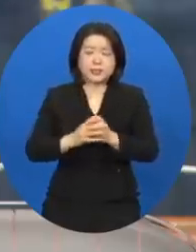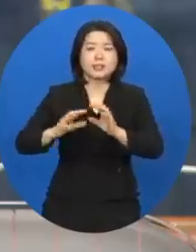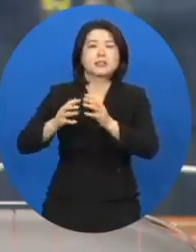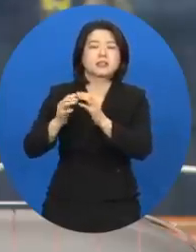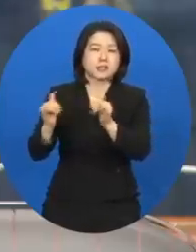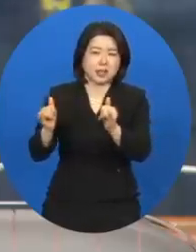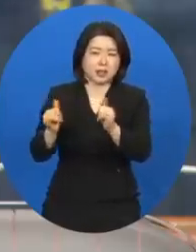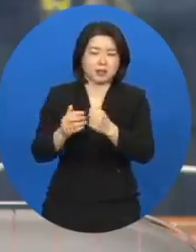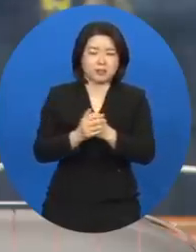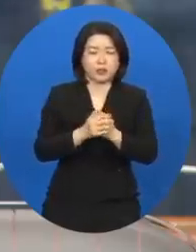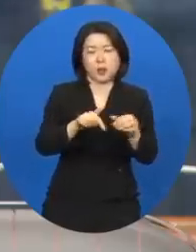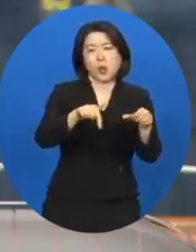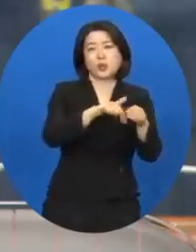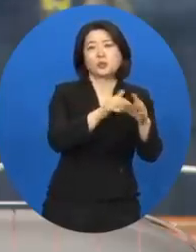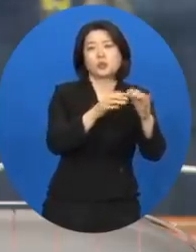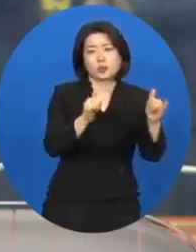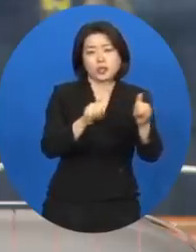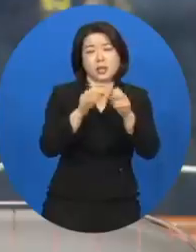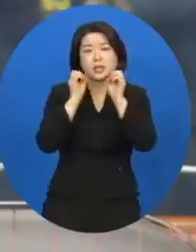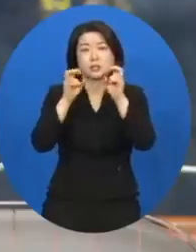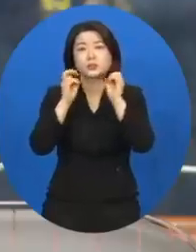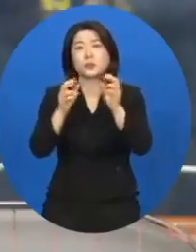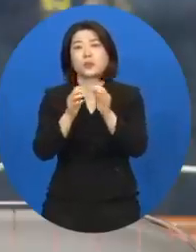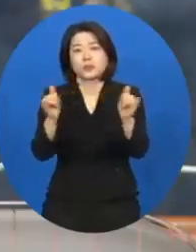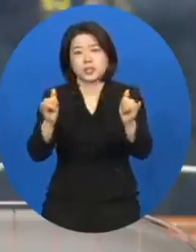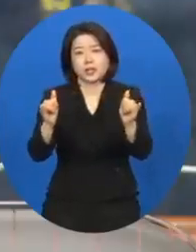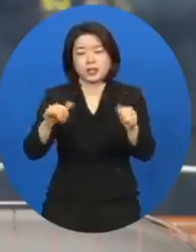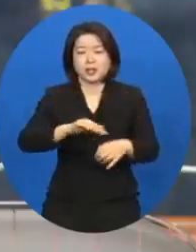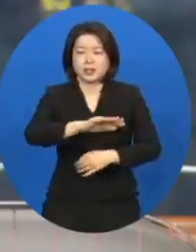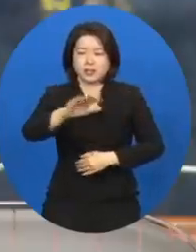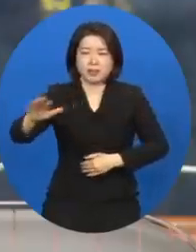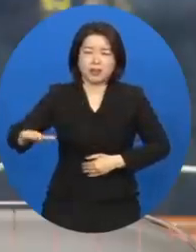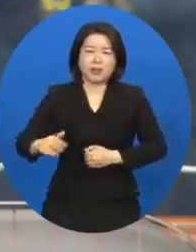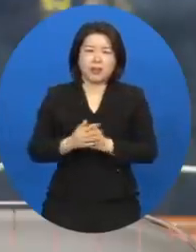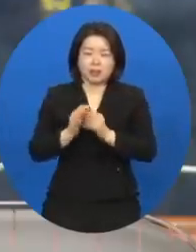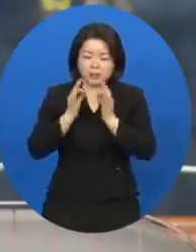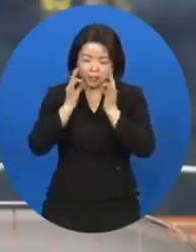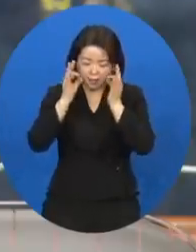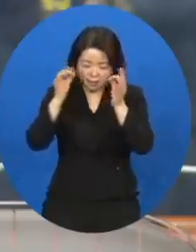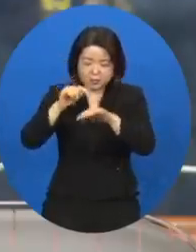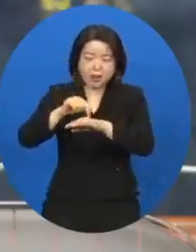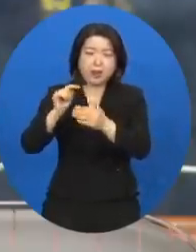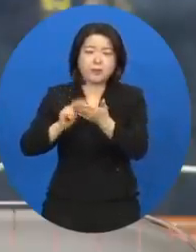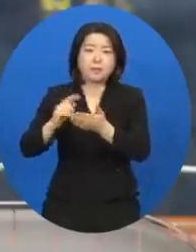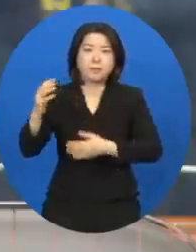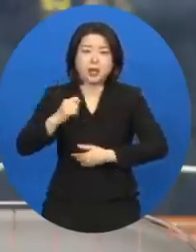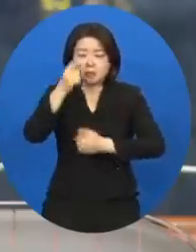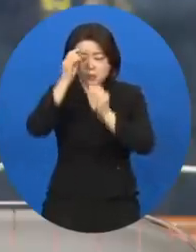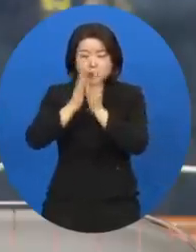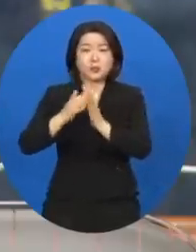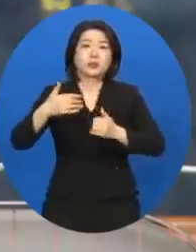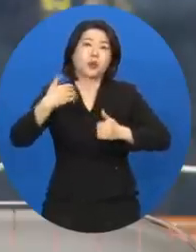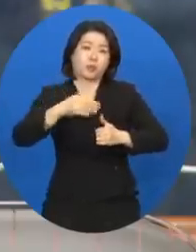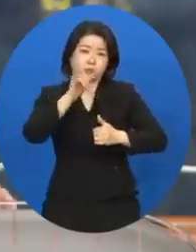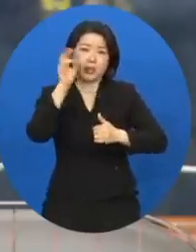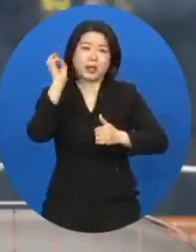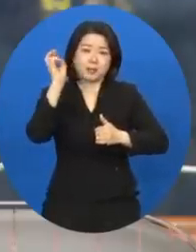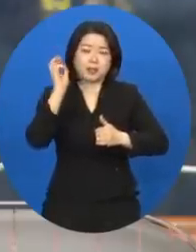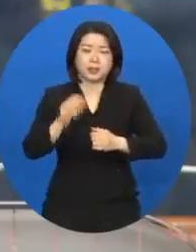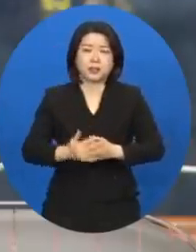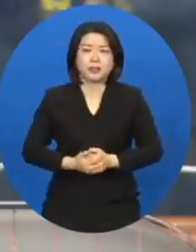또 기독교인들 선교사님들 다 그런 마음으로 기도 요청을 하고 계실 거라고 생각이